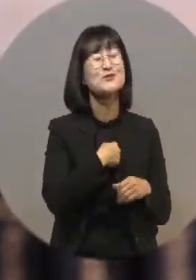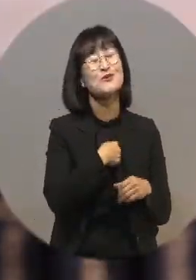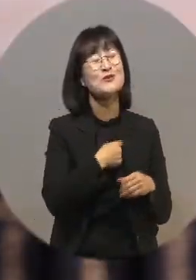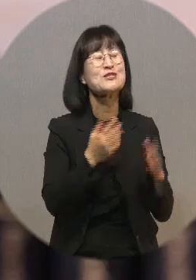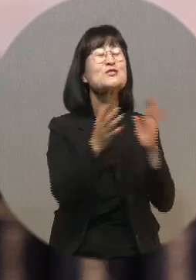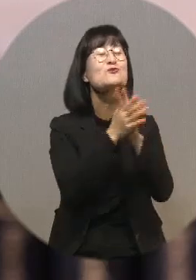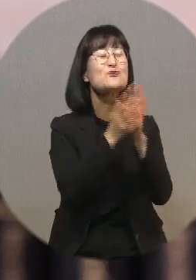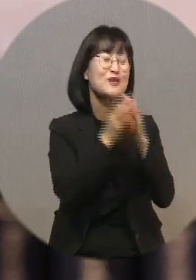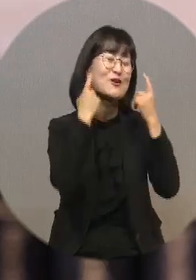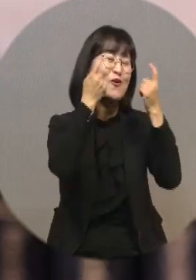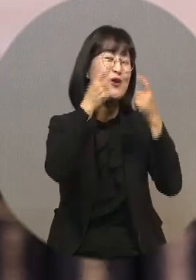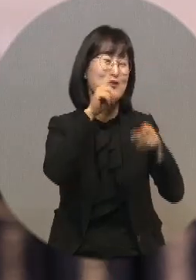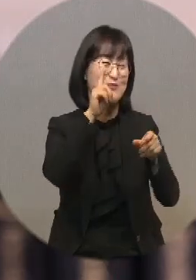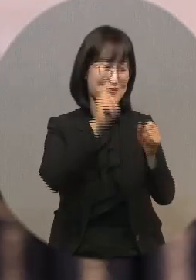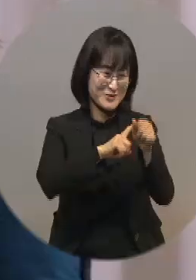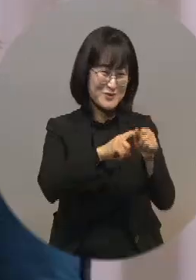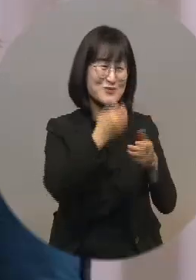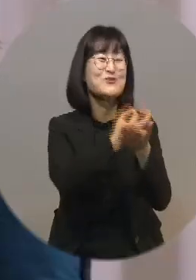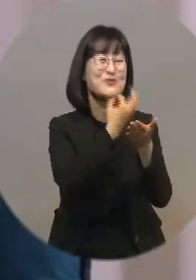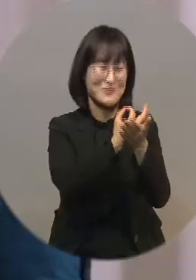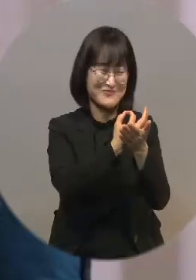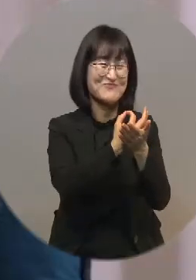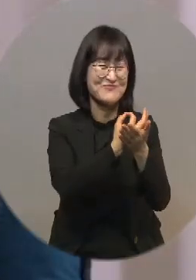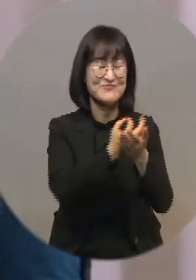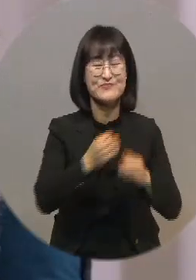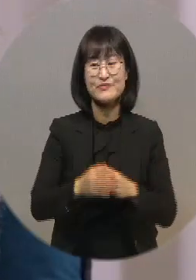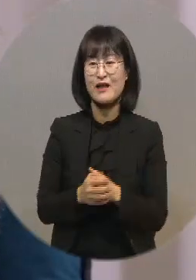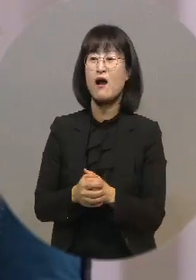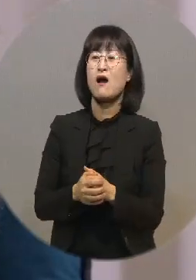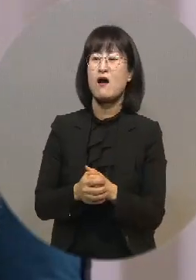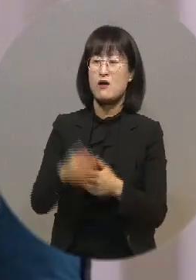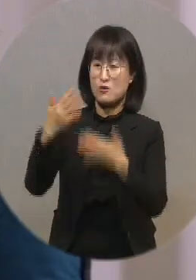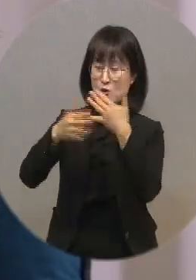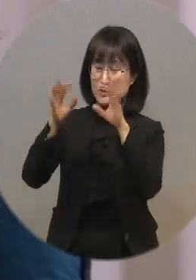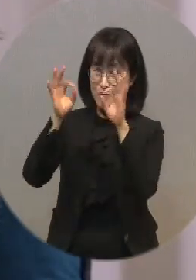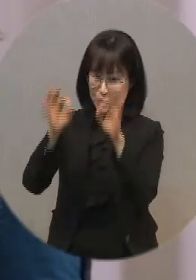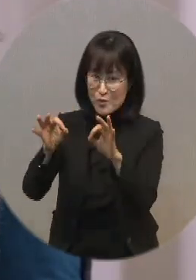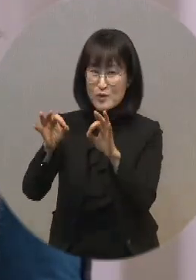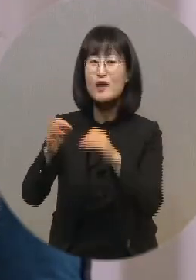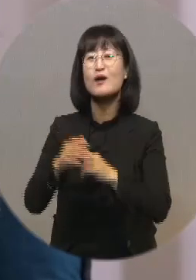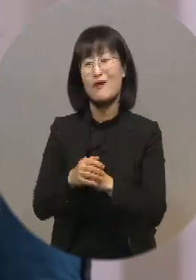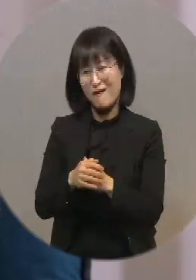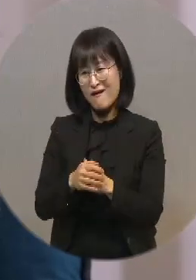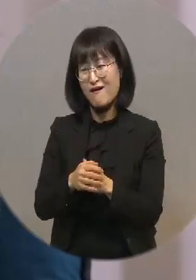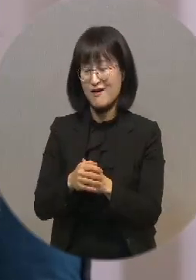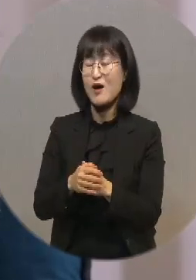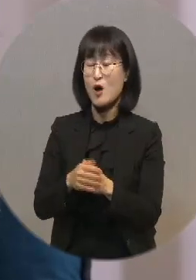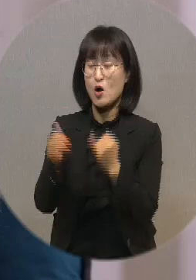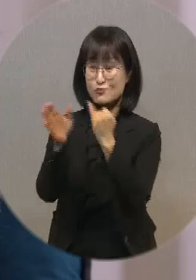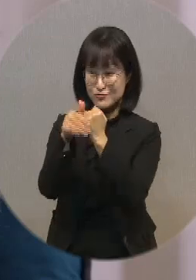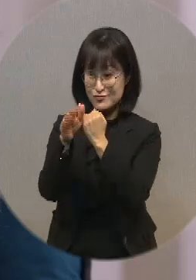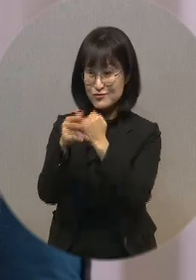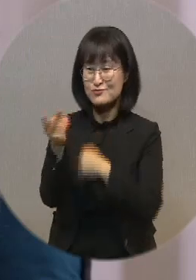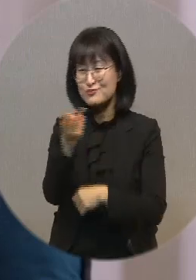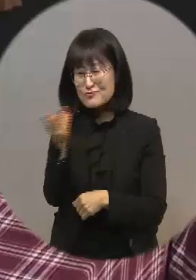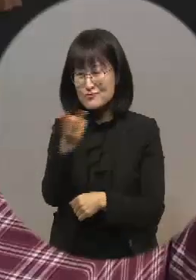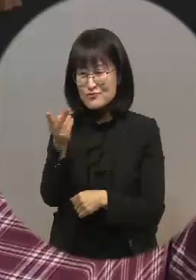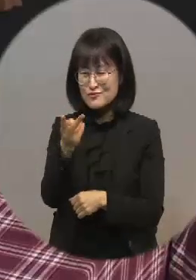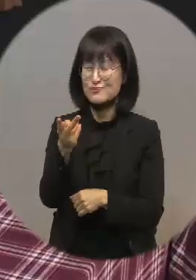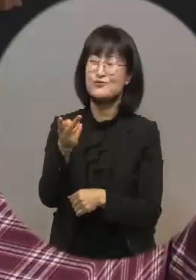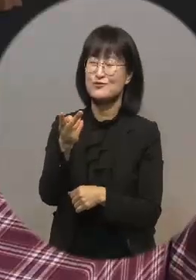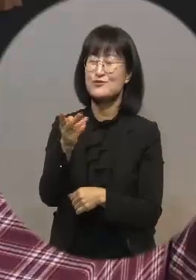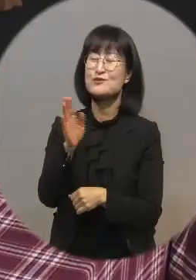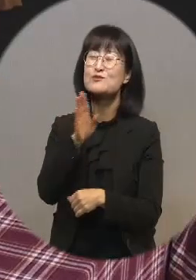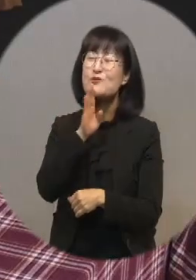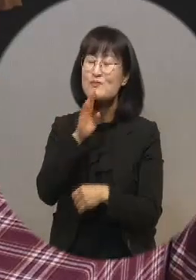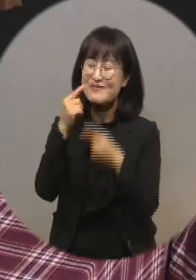가려고. 그렇습니다. 뭐 굉장히 영상을 보니까 화목하고 여유도 있어 보이고 그런 이제 가족인데 저희